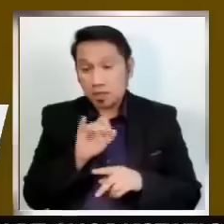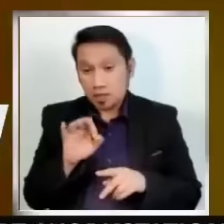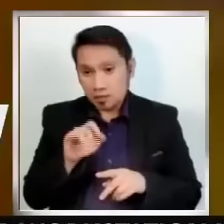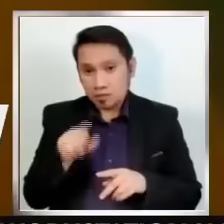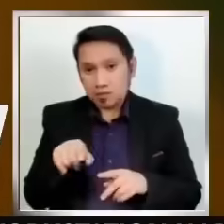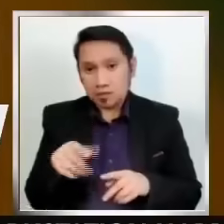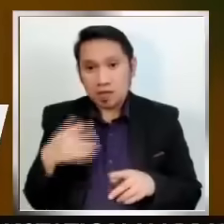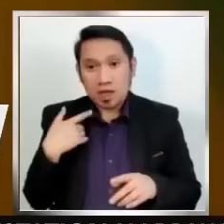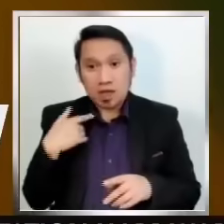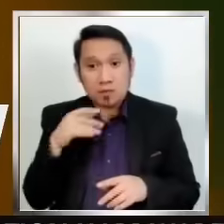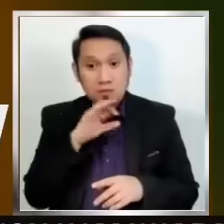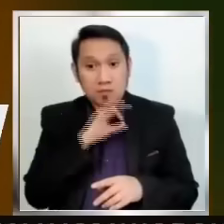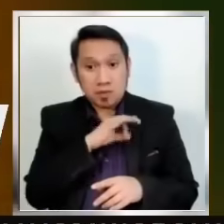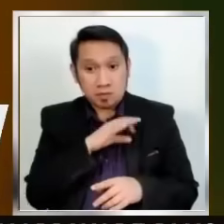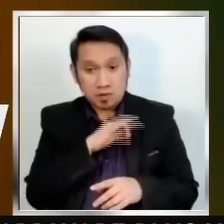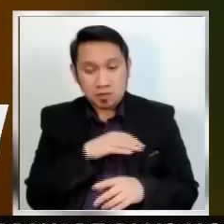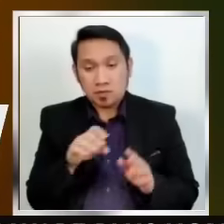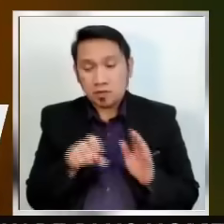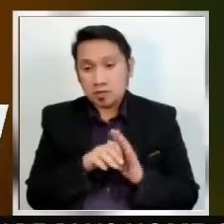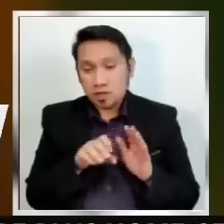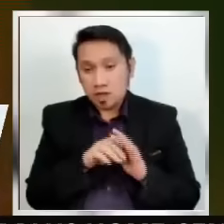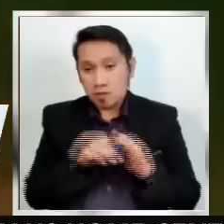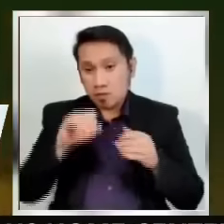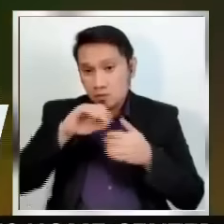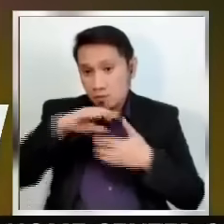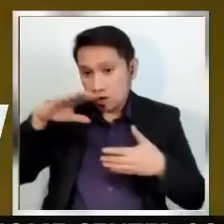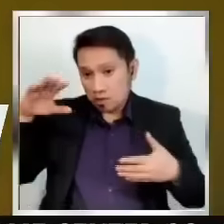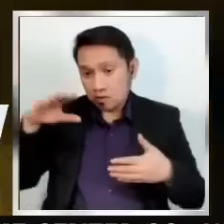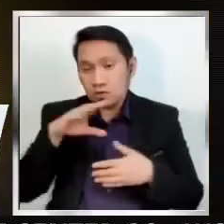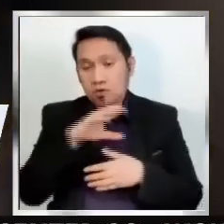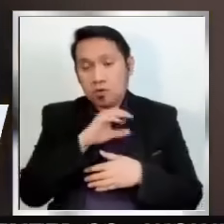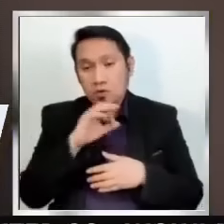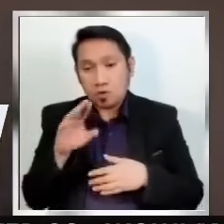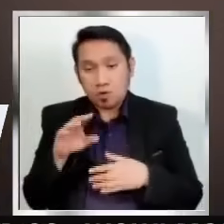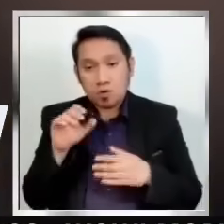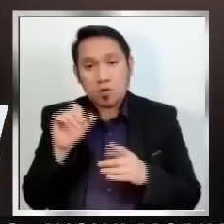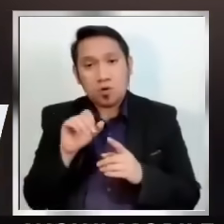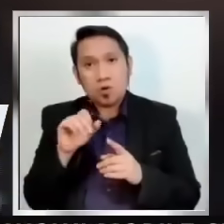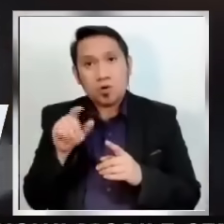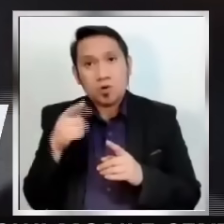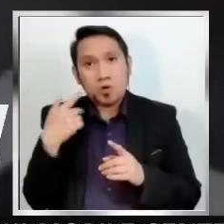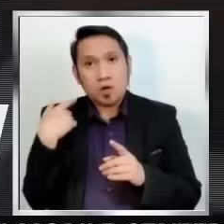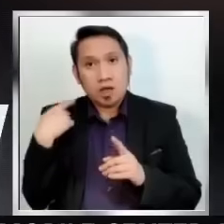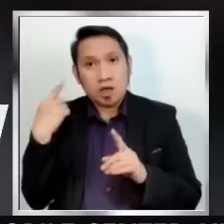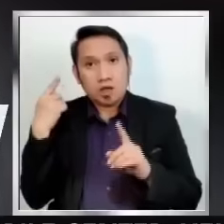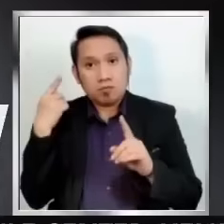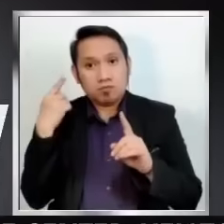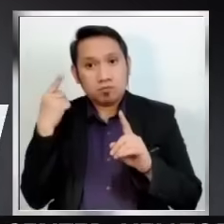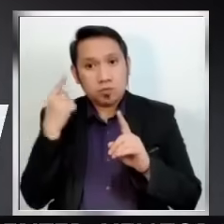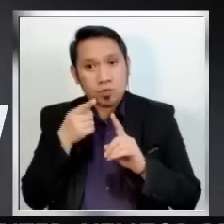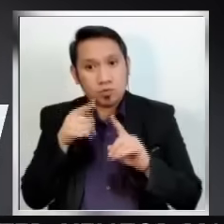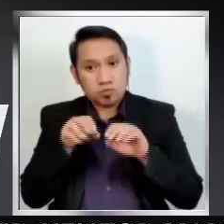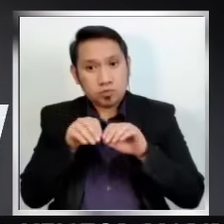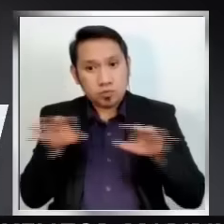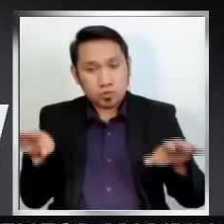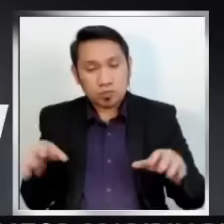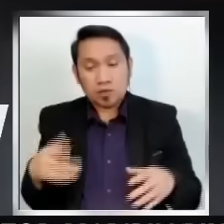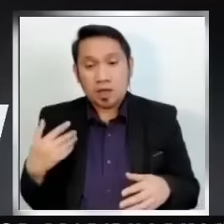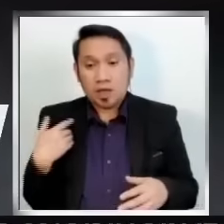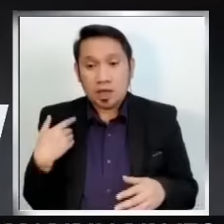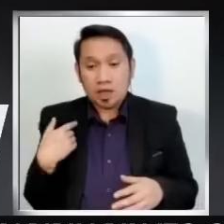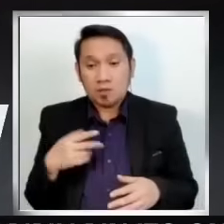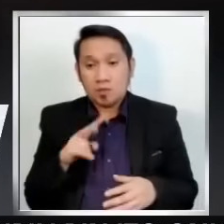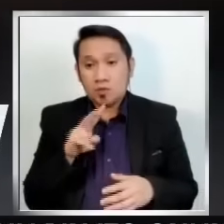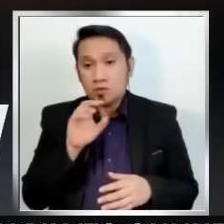ng halimbawa vlogger, social media influencer o content na may intensyong ipaviral. May fine yan na 2% of your